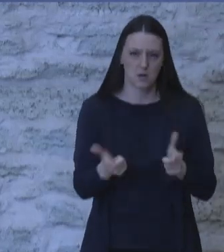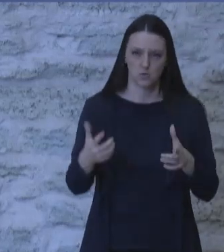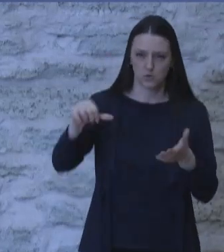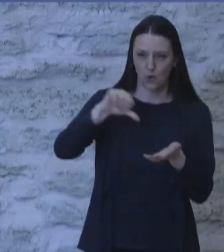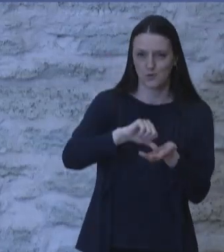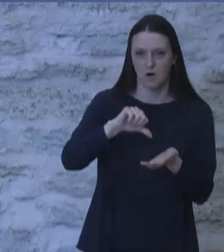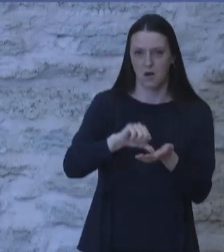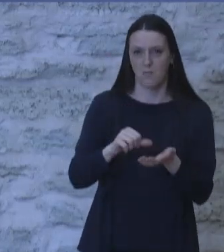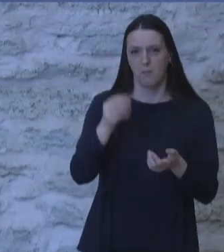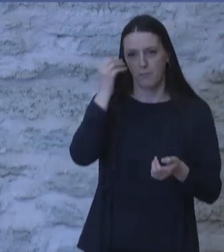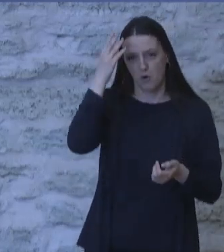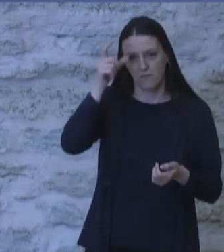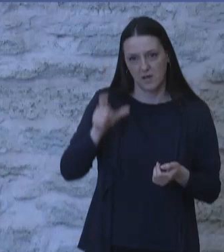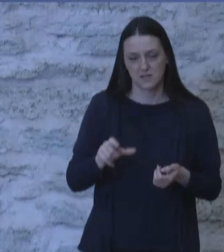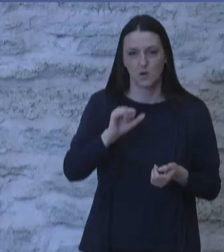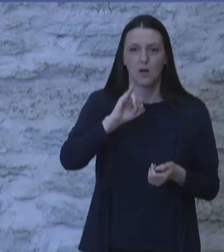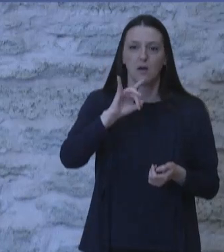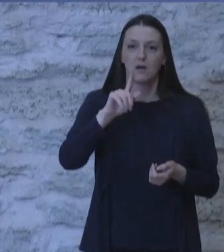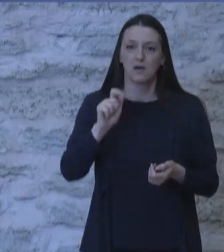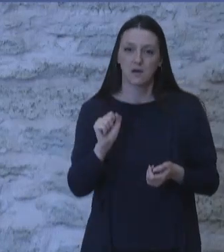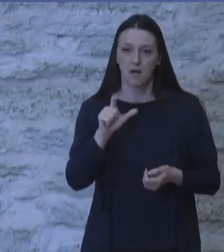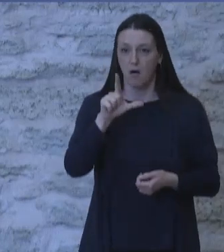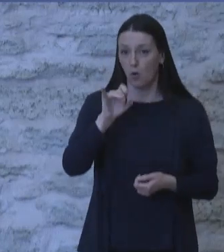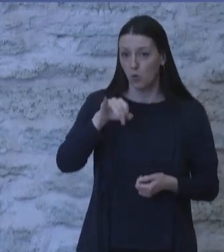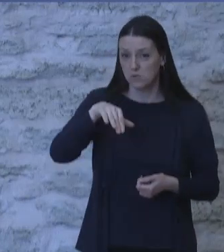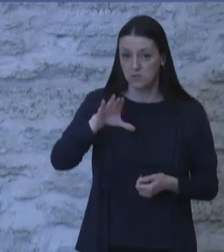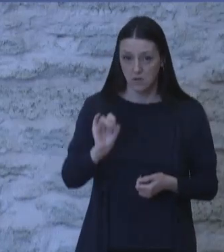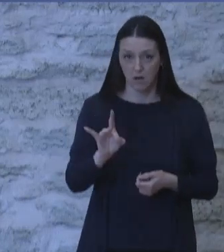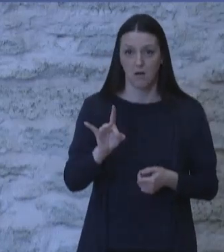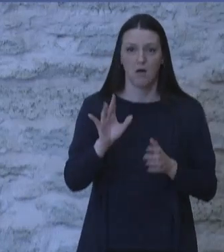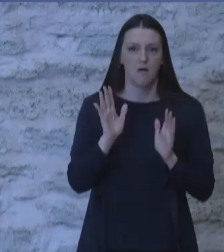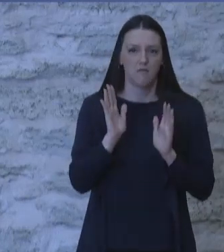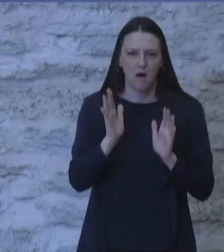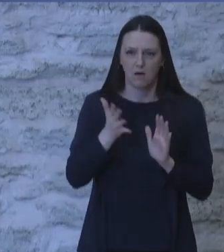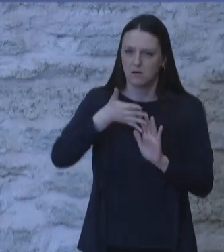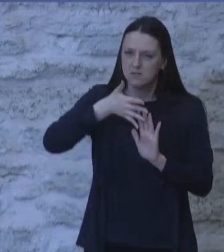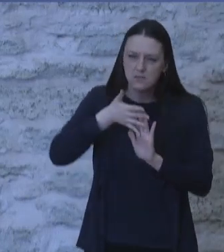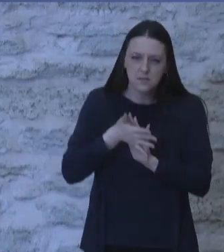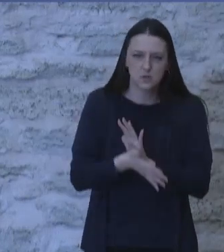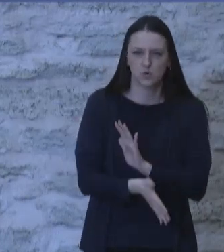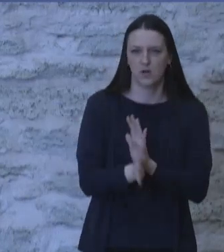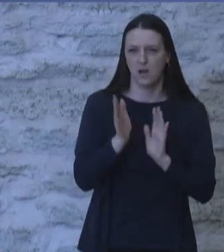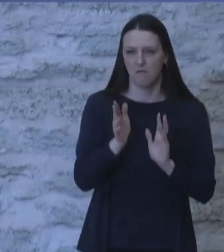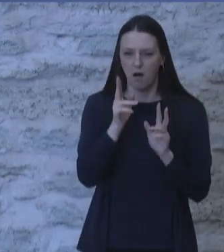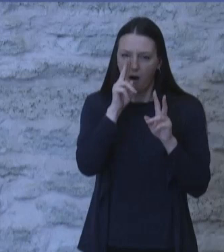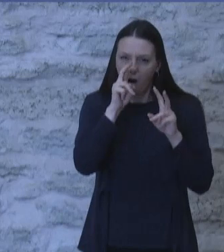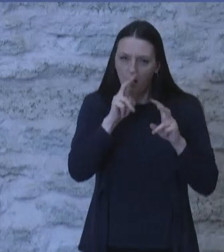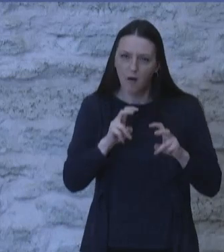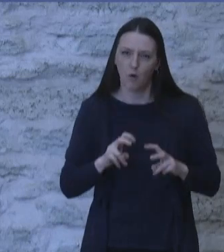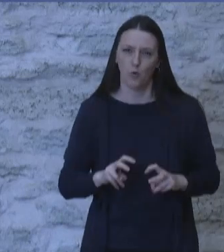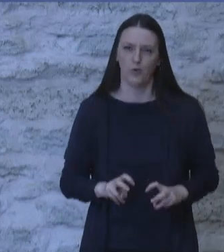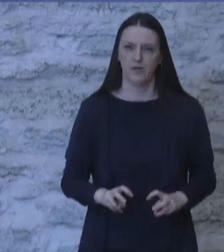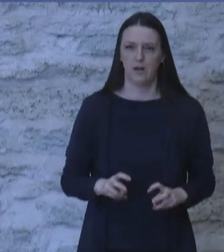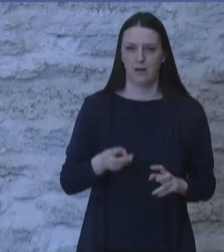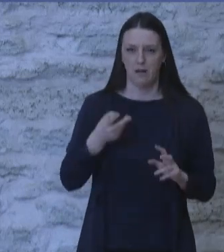Noh, nende ees on professor Irja Lutsar, noh, väga sisuline, väga analüütiline, noh,